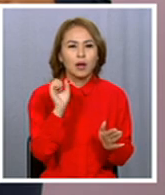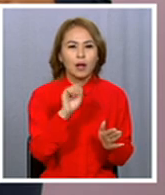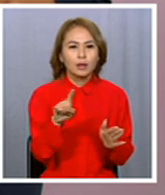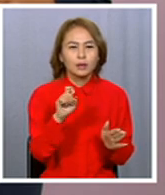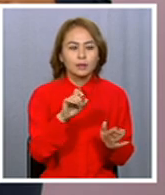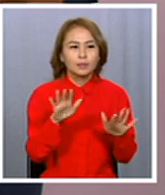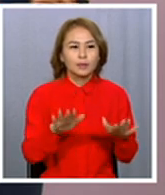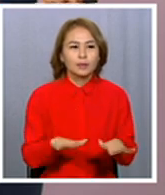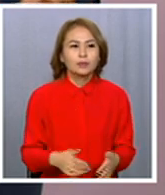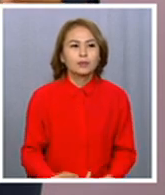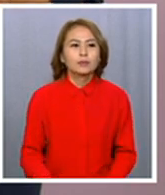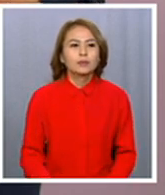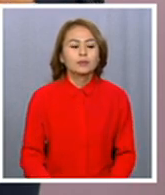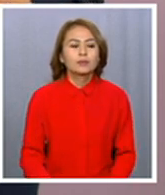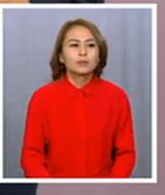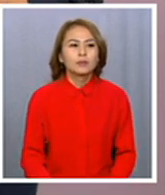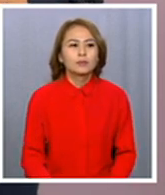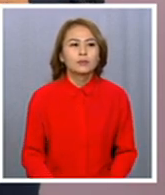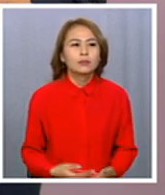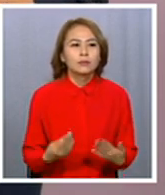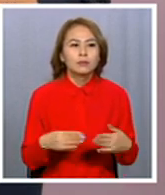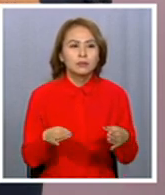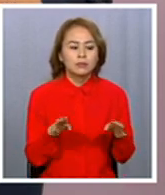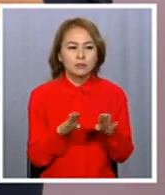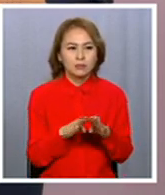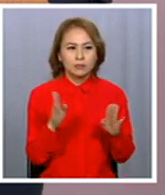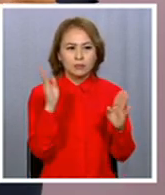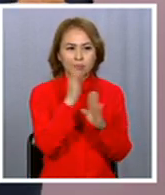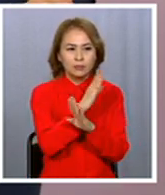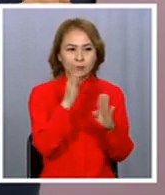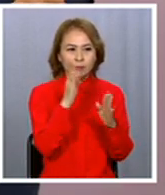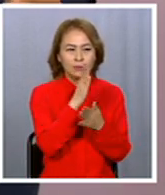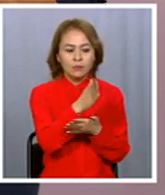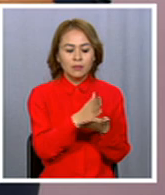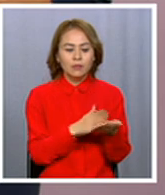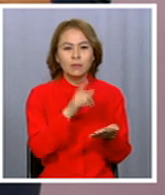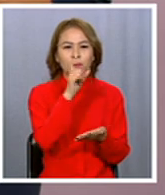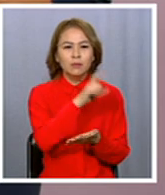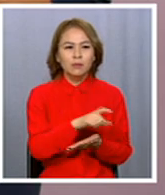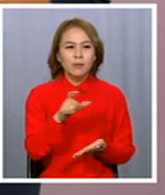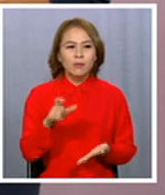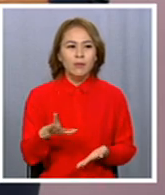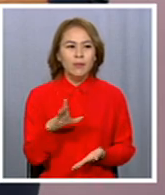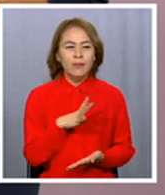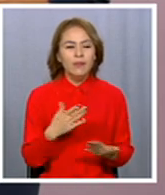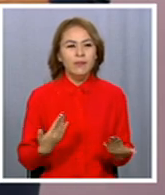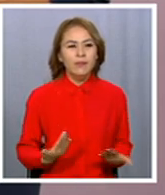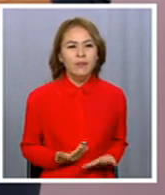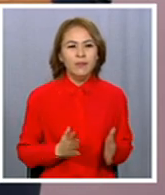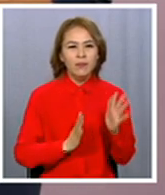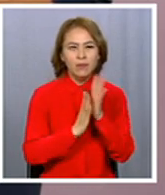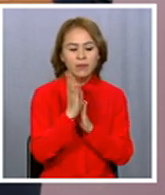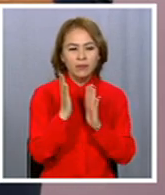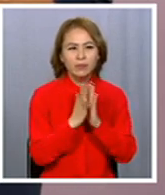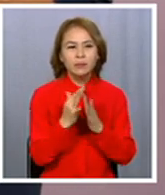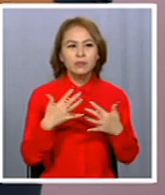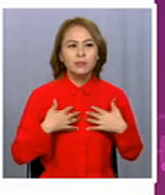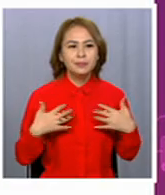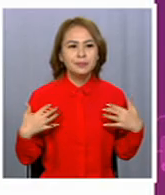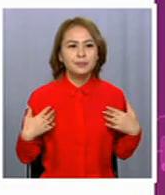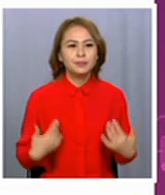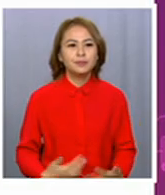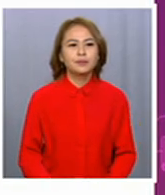болады. Осы табиғаттың негізгі бөлшегі адам, өсімдіктер және жануарлар болып